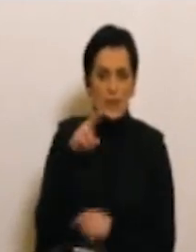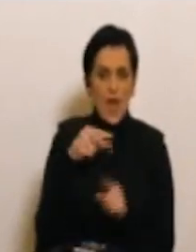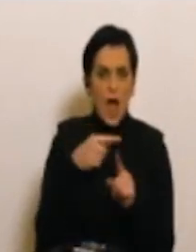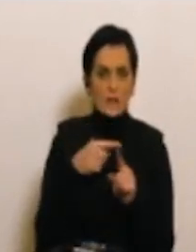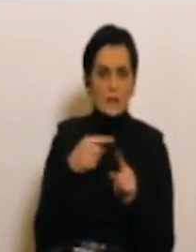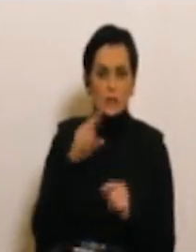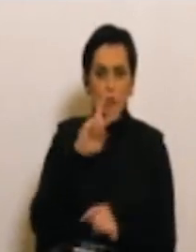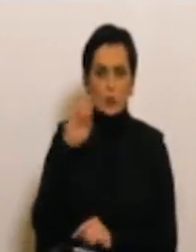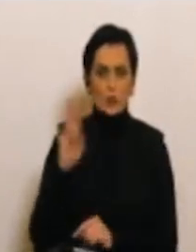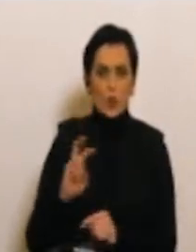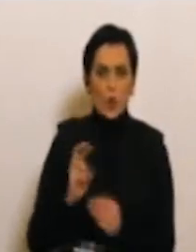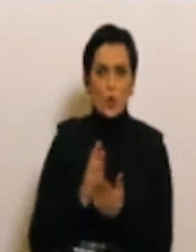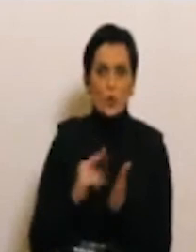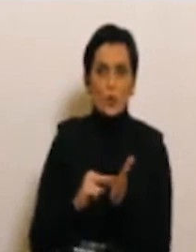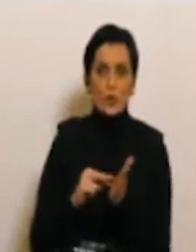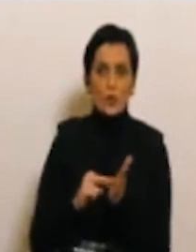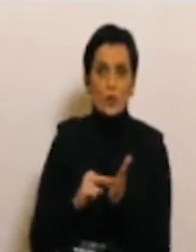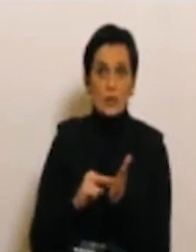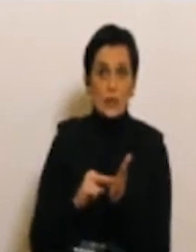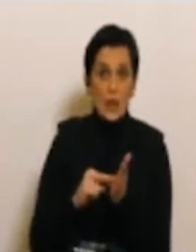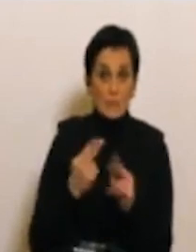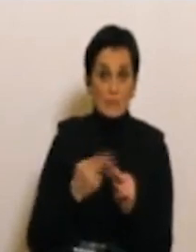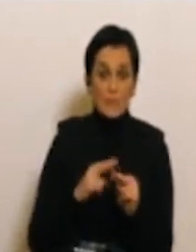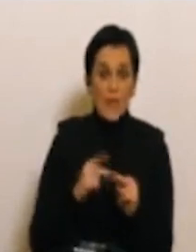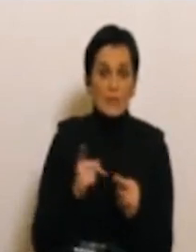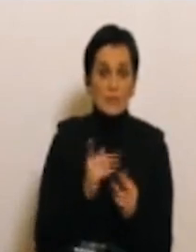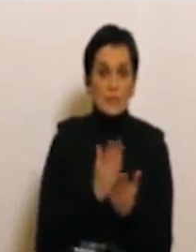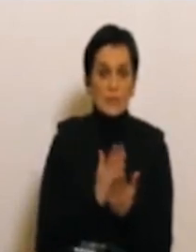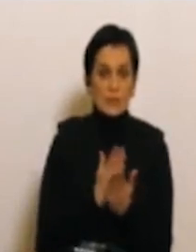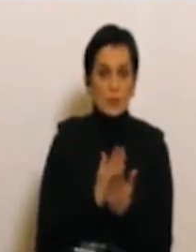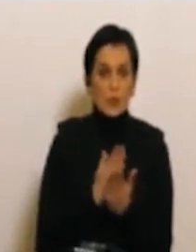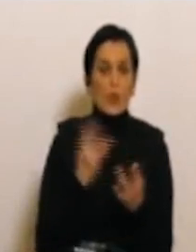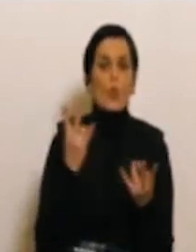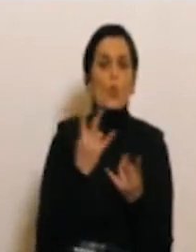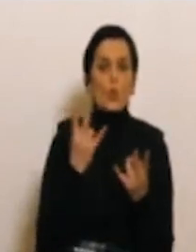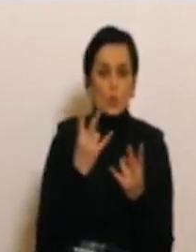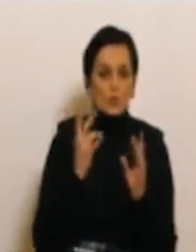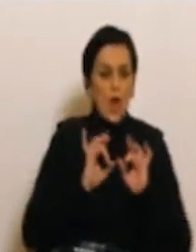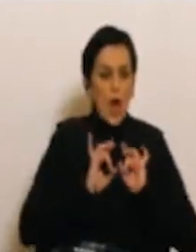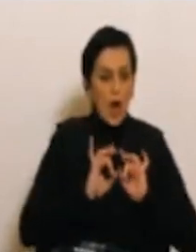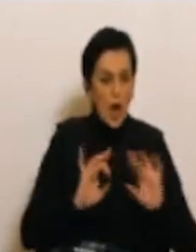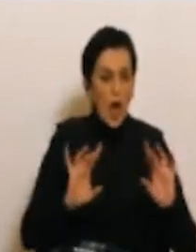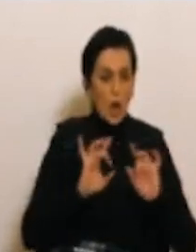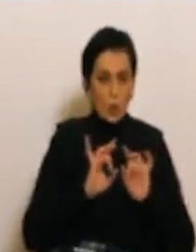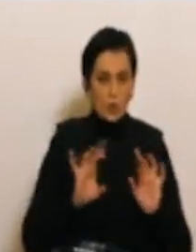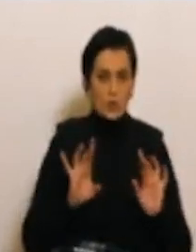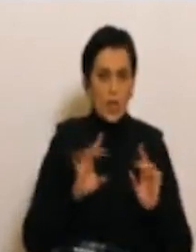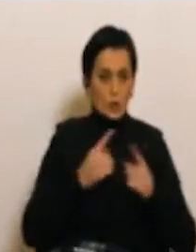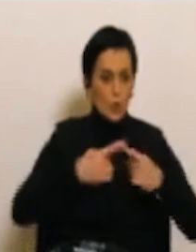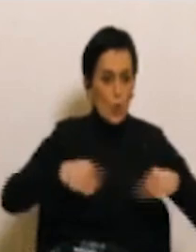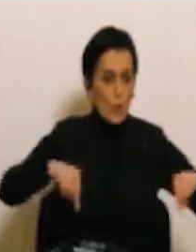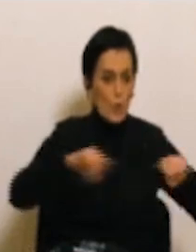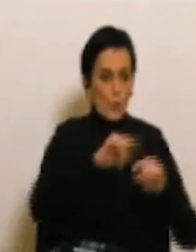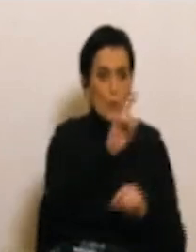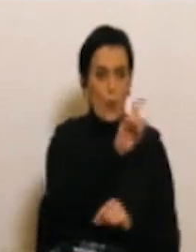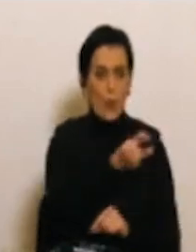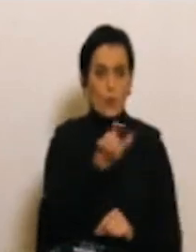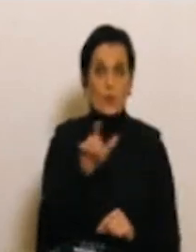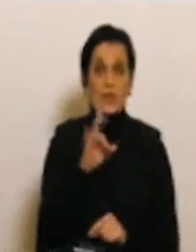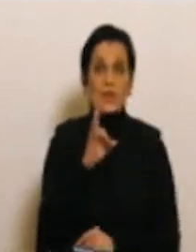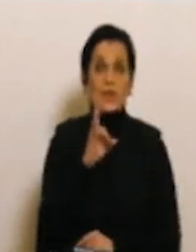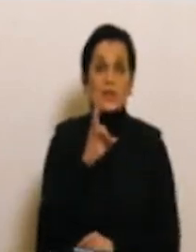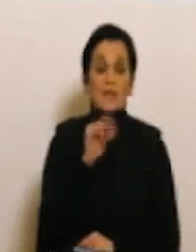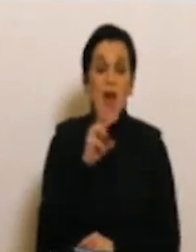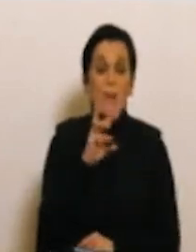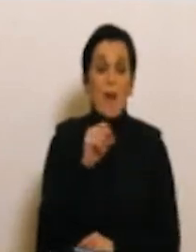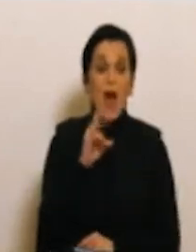ეკონომიკურ კრიზისში ეს იქნება არსებითი პრობლემა. შესაბამისად, უნდა აუხსნათ ჩემი აზრით მოსახლეობას, რომ